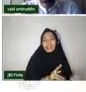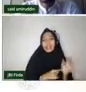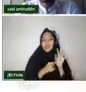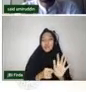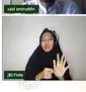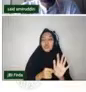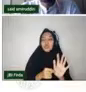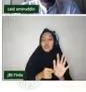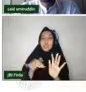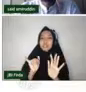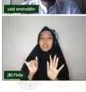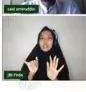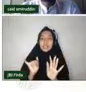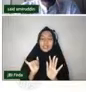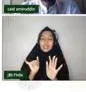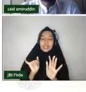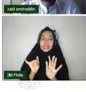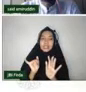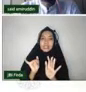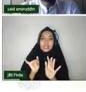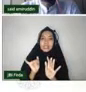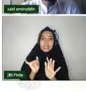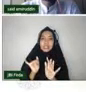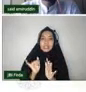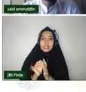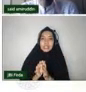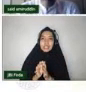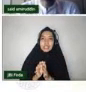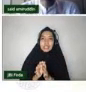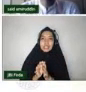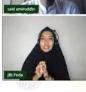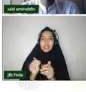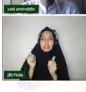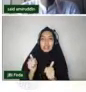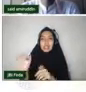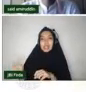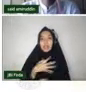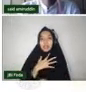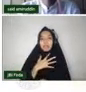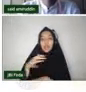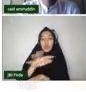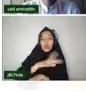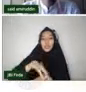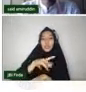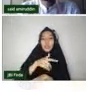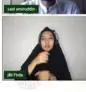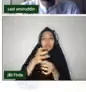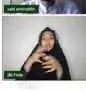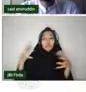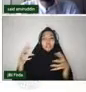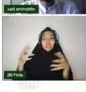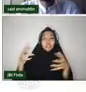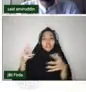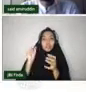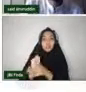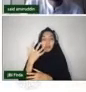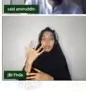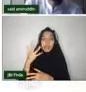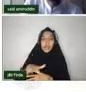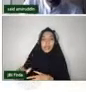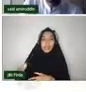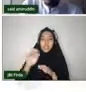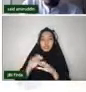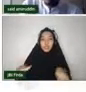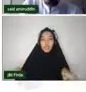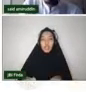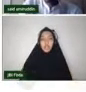itu bukan suatu hal. Di sini kita bisa melihat bahwa pengaruh lingkungan itu sangat besar bagi perkembangan anak dan murid.